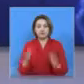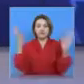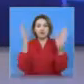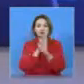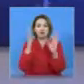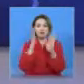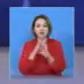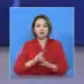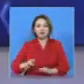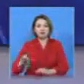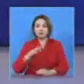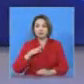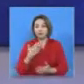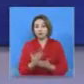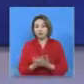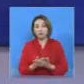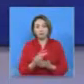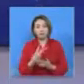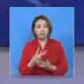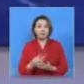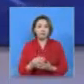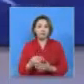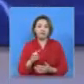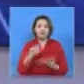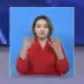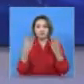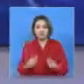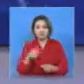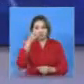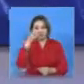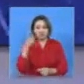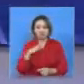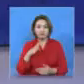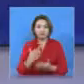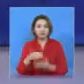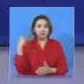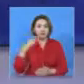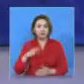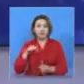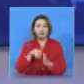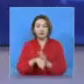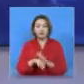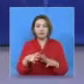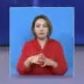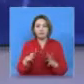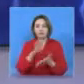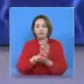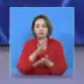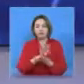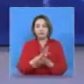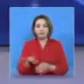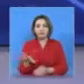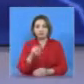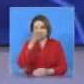Экологическая обстановка в регионе по-прежнему находится на повестке дня. Как известно, Актюбинская область входит в число наиболее загрязненных по